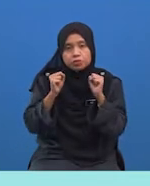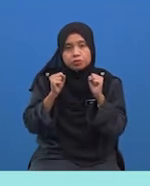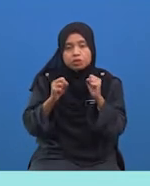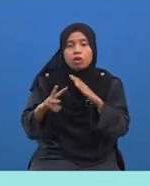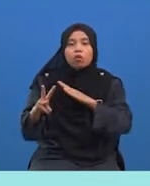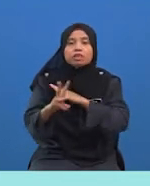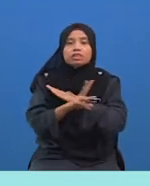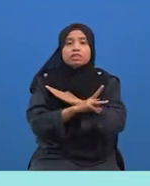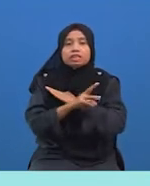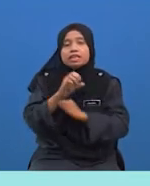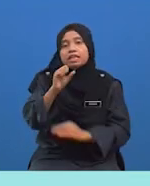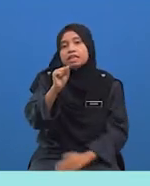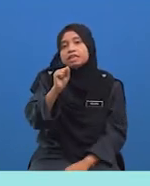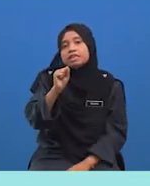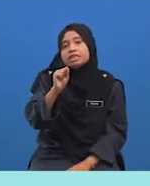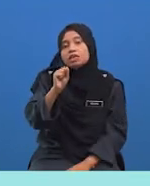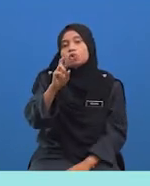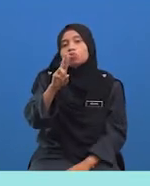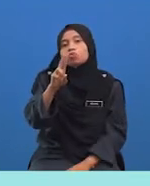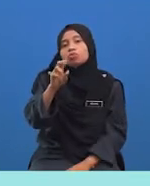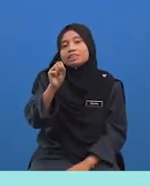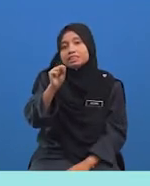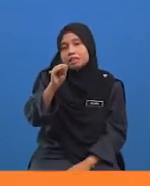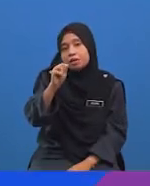ialah Siberia, iaitu di Rusia.